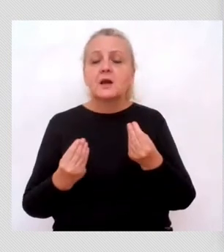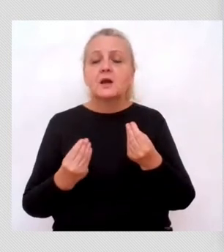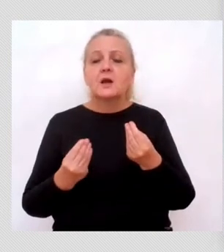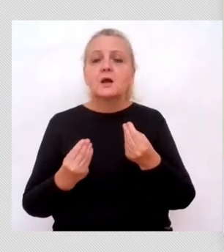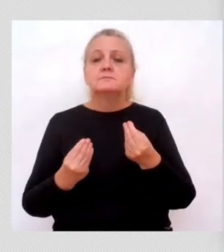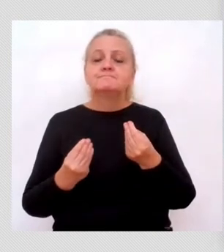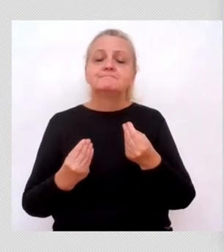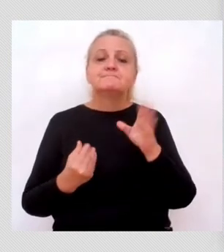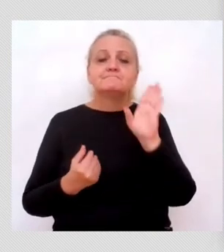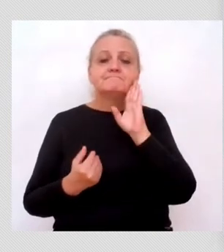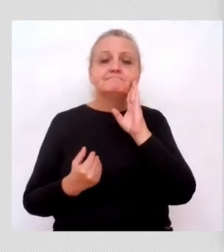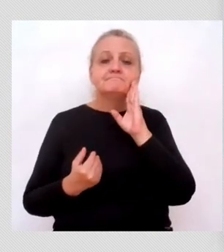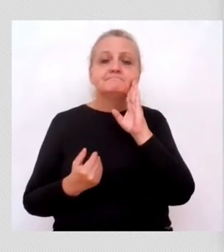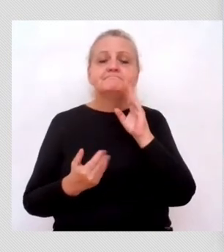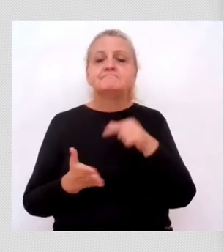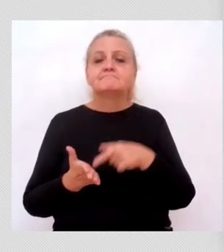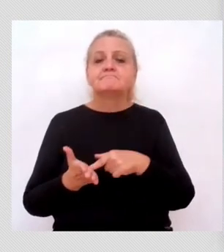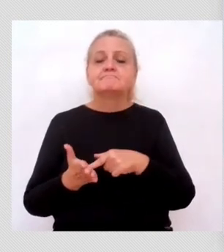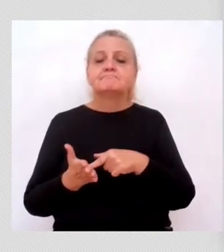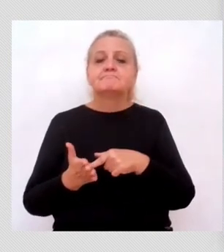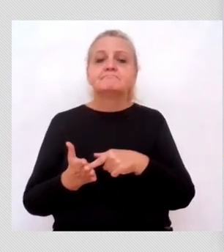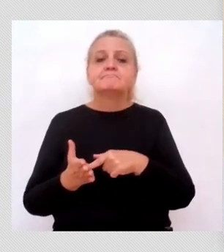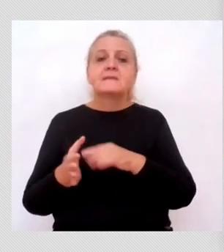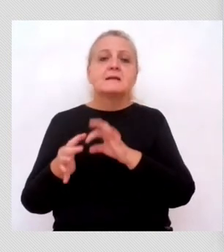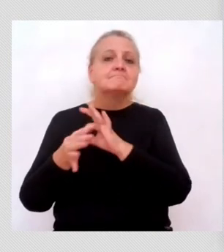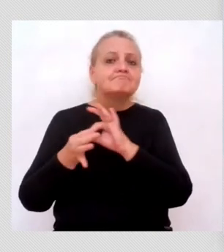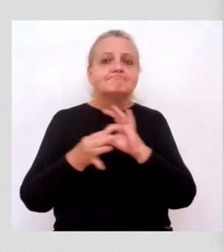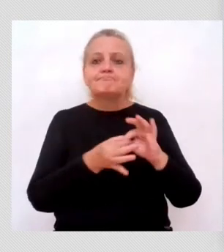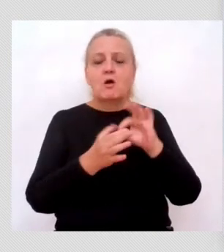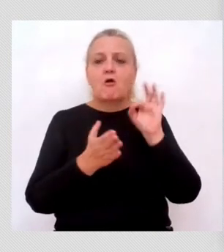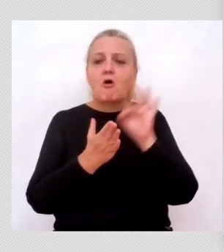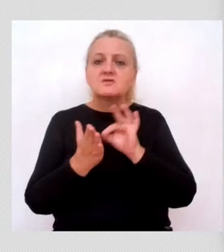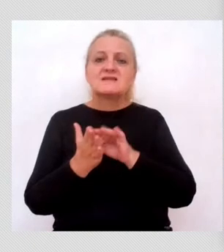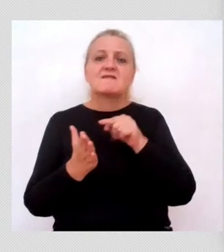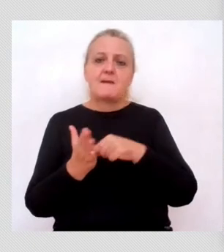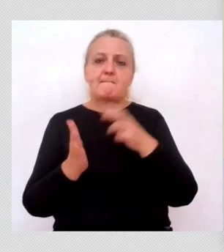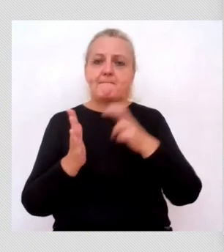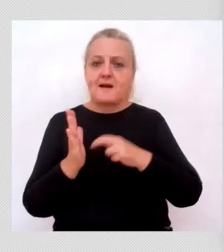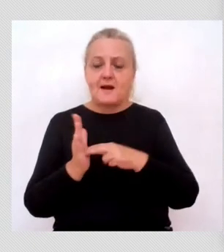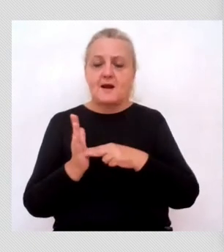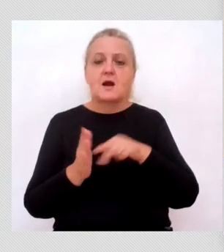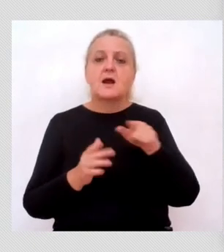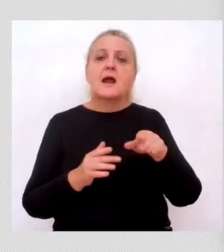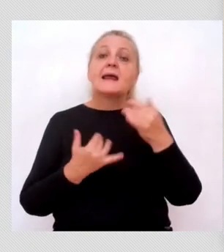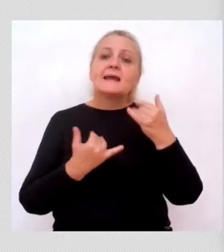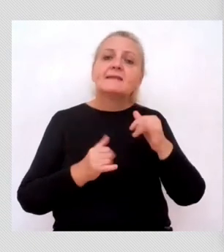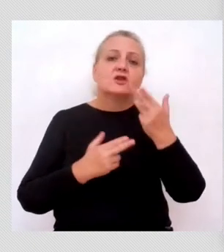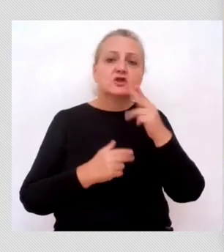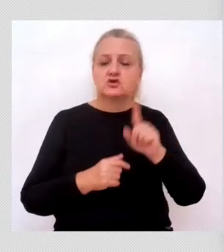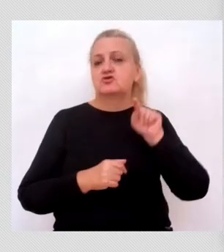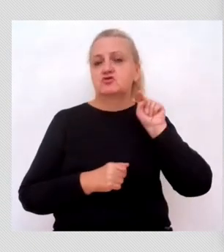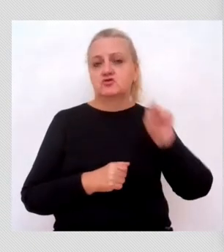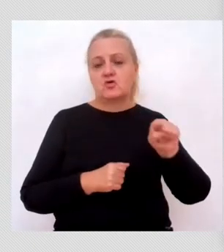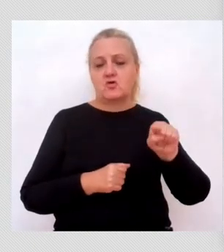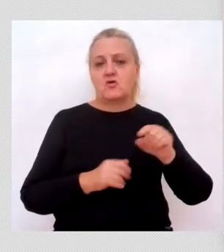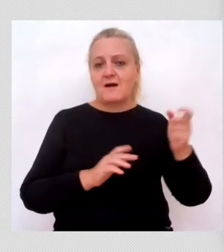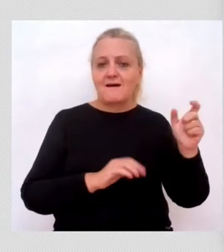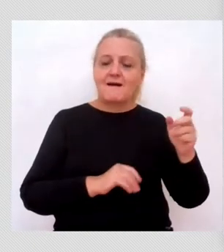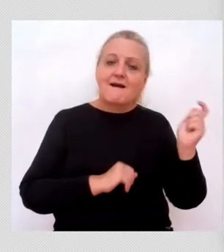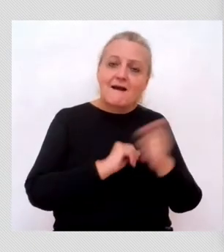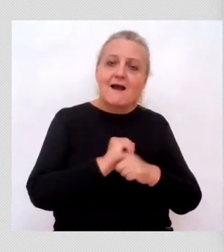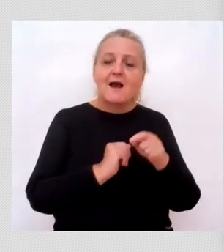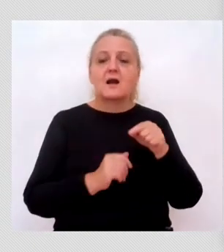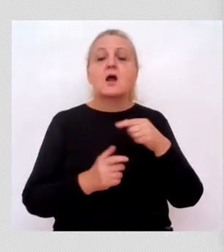konsekwencji, nazwijmy je innych niż karne, innych niż finansowe w stosunku do osób, do podmiotów, które te